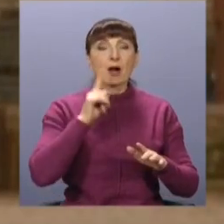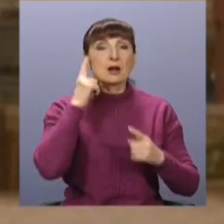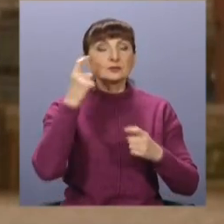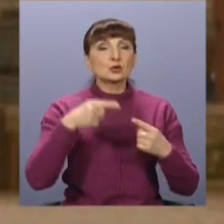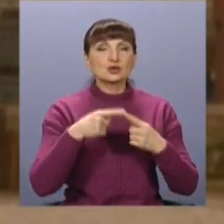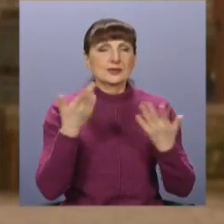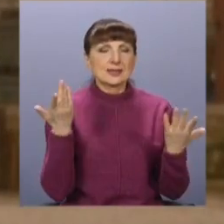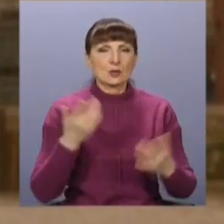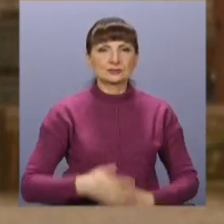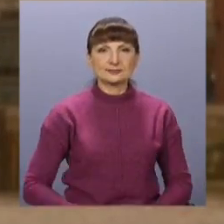невозможно